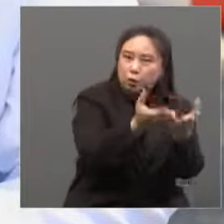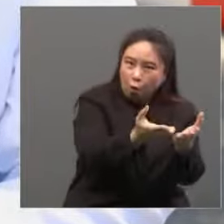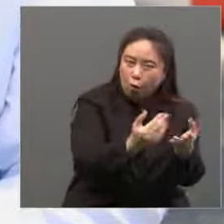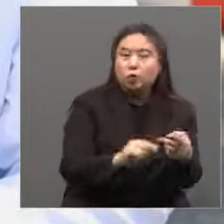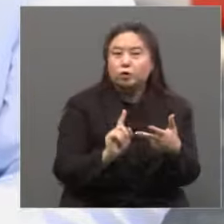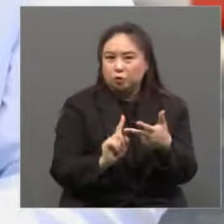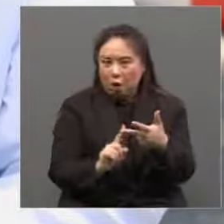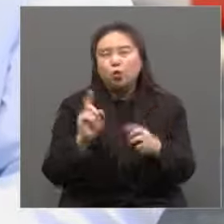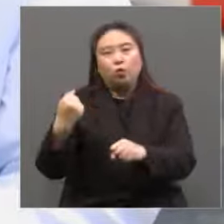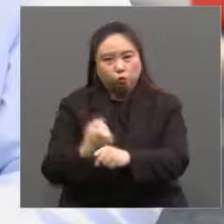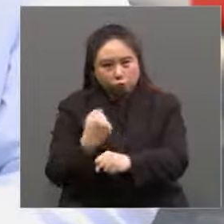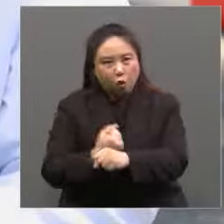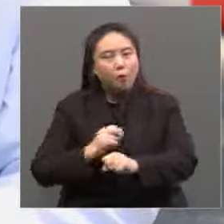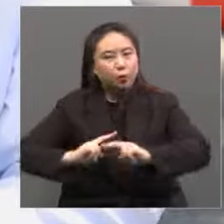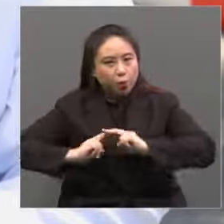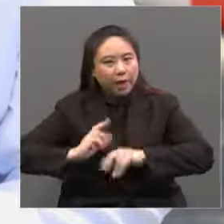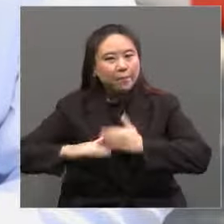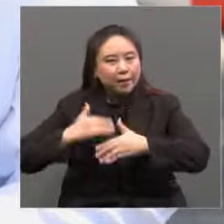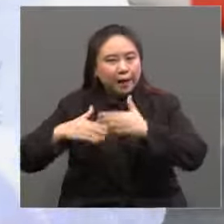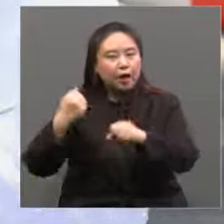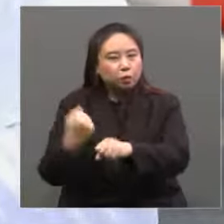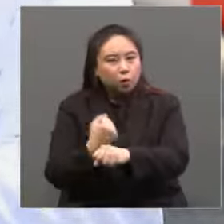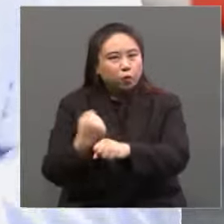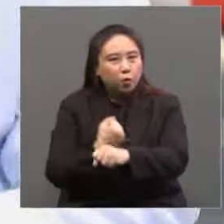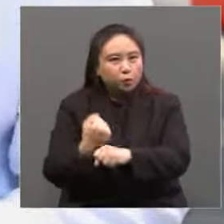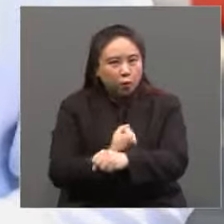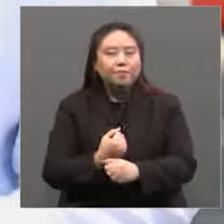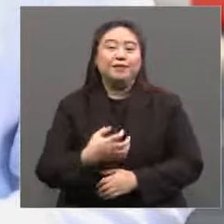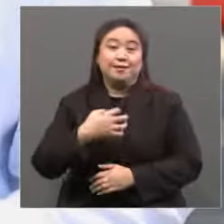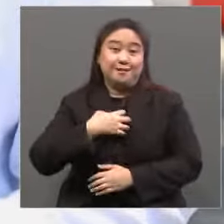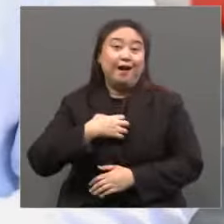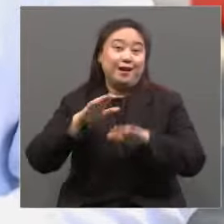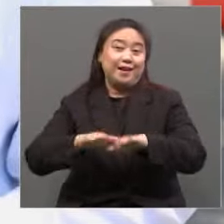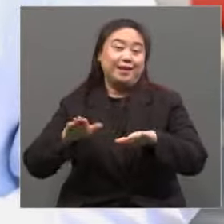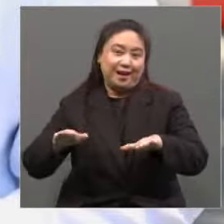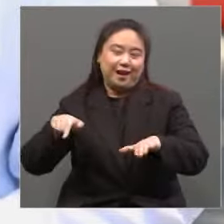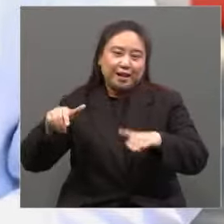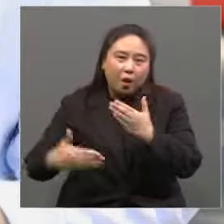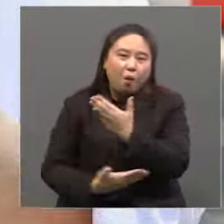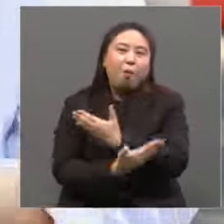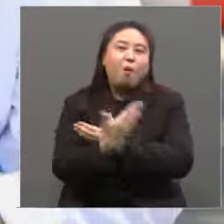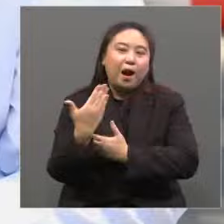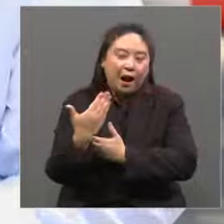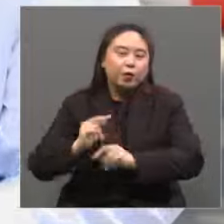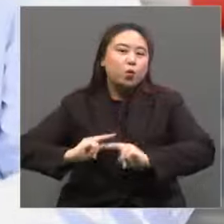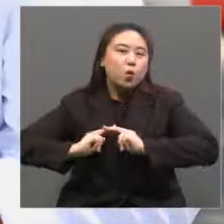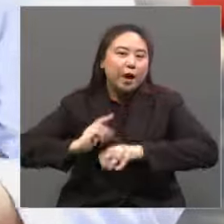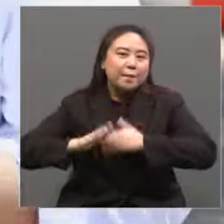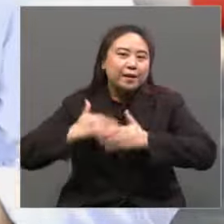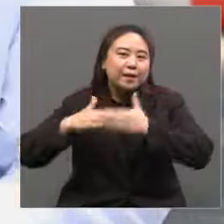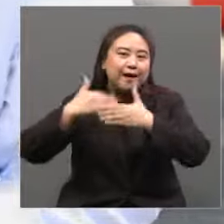จะซ้อมพัฒนาตนเองนะครับเราก็อยากให้เด็กๆกลุ่มนี้มีโอกาสนะครับในการที่จะพัฒนาตัวเอง